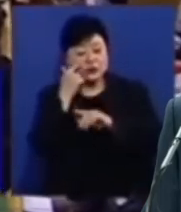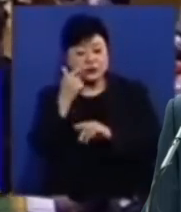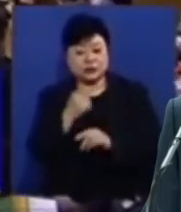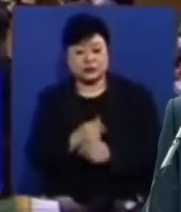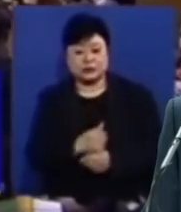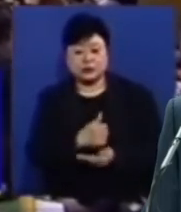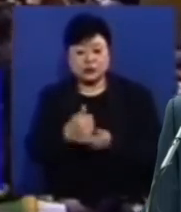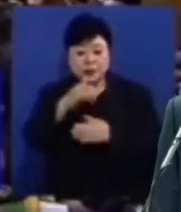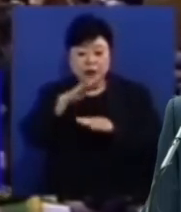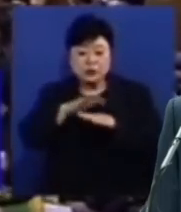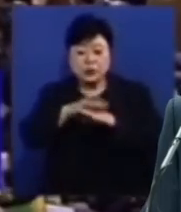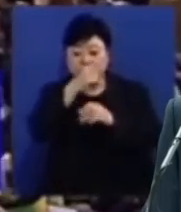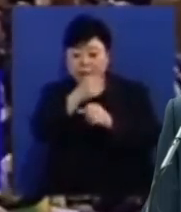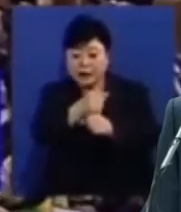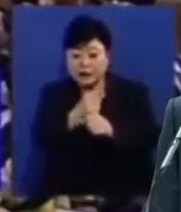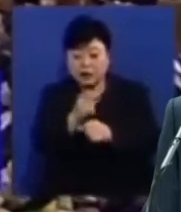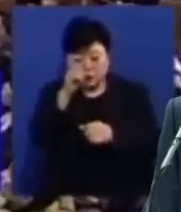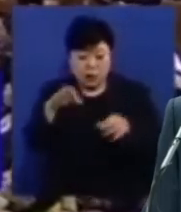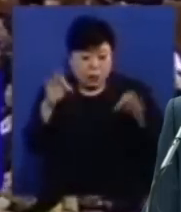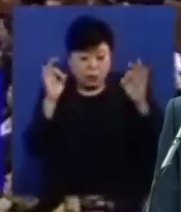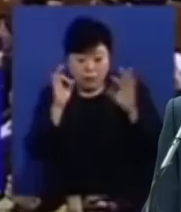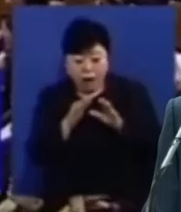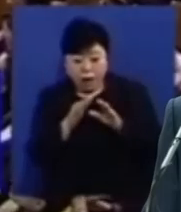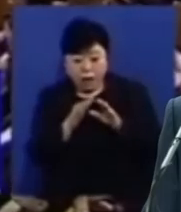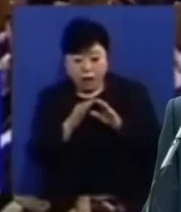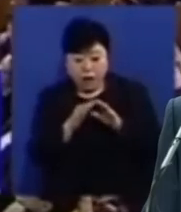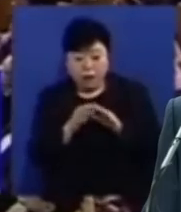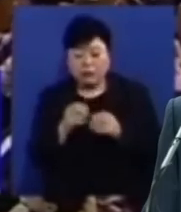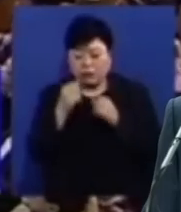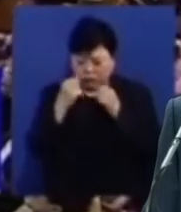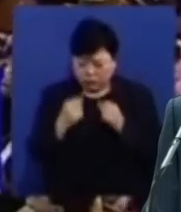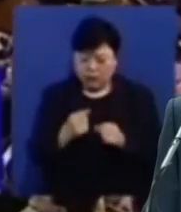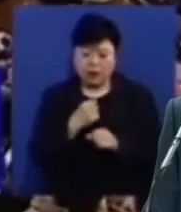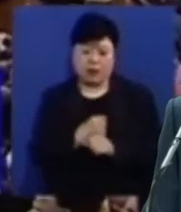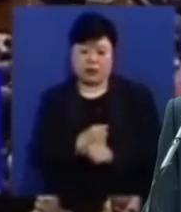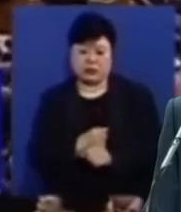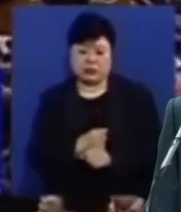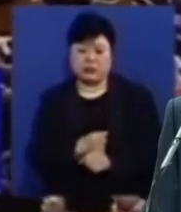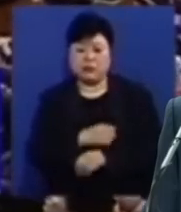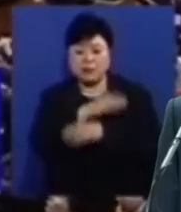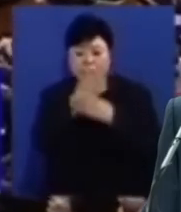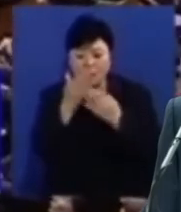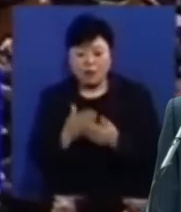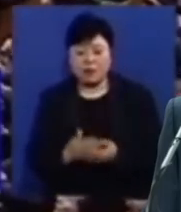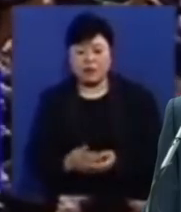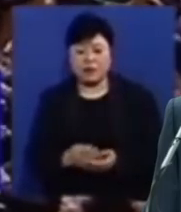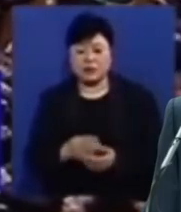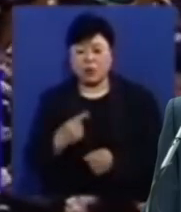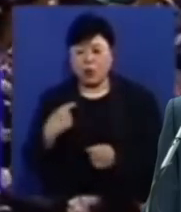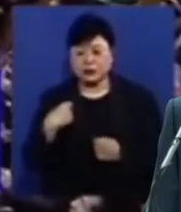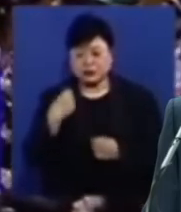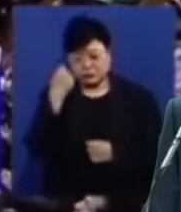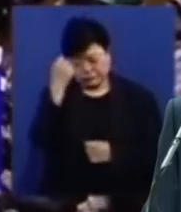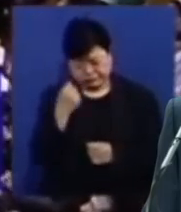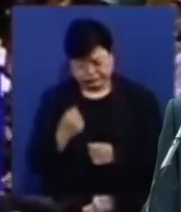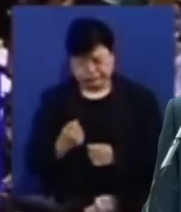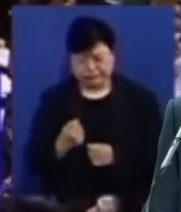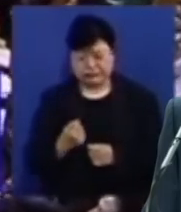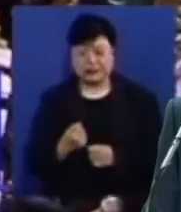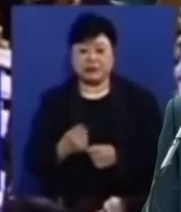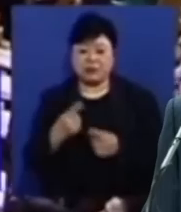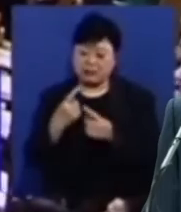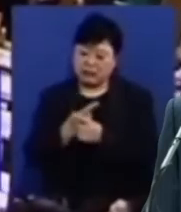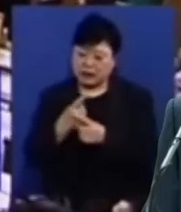지으신 바니이다. 천지는 없어지려니와 주는 영존하시겠고 그것들은 다 옷같이 낡아지리니 이복같이